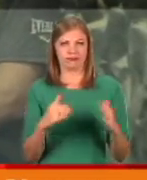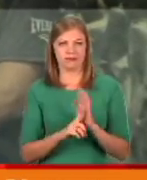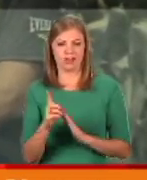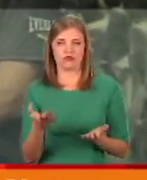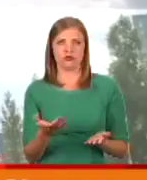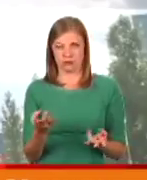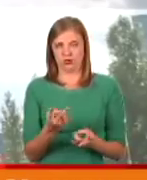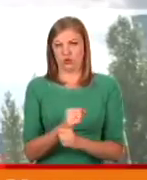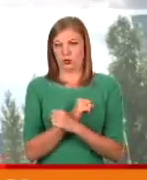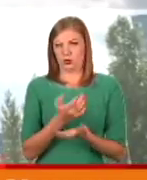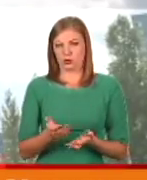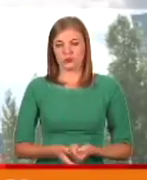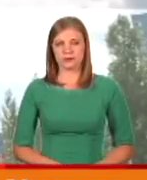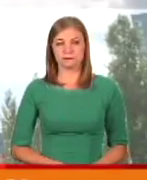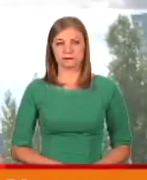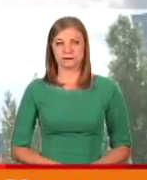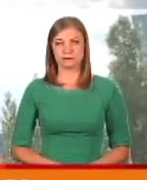Ну, как не отдохнуть?